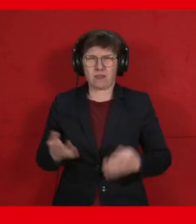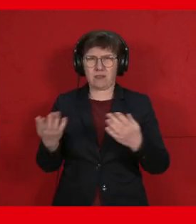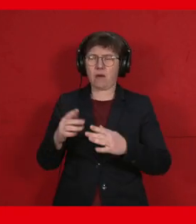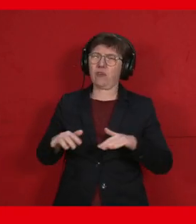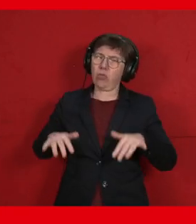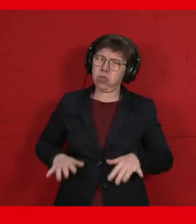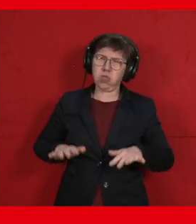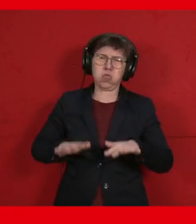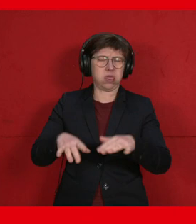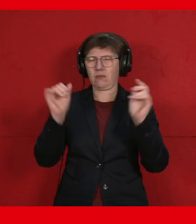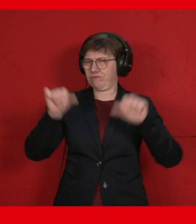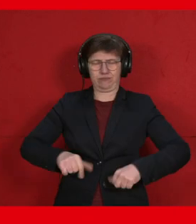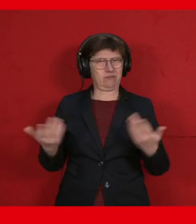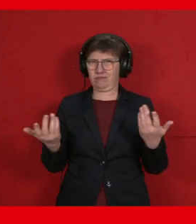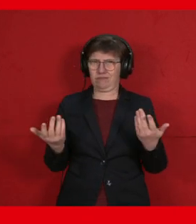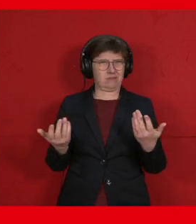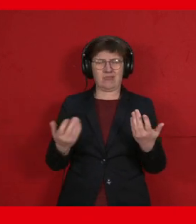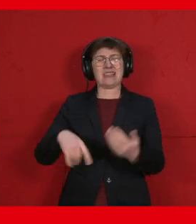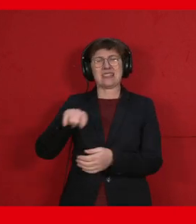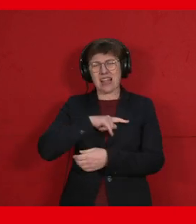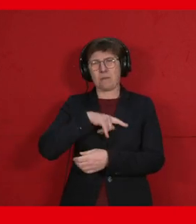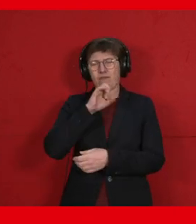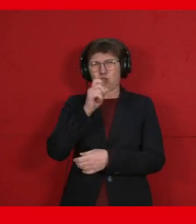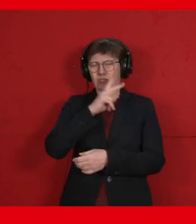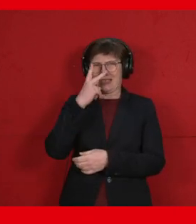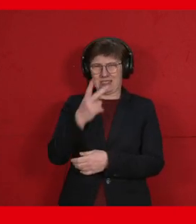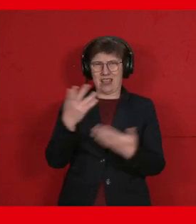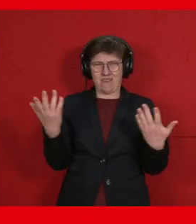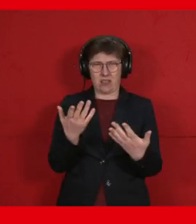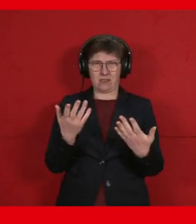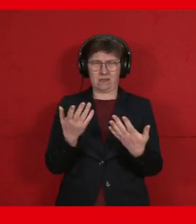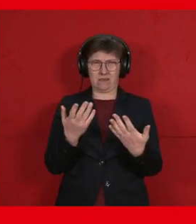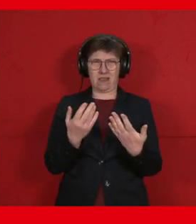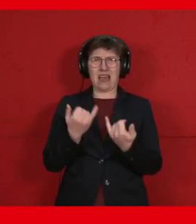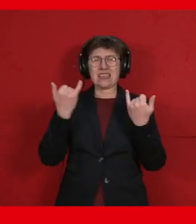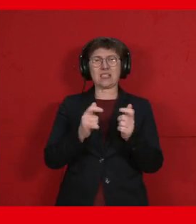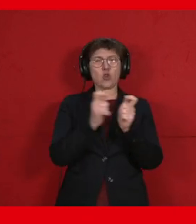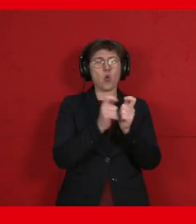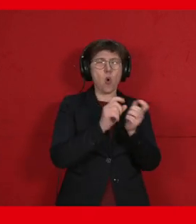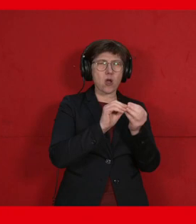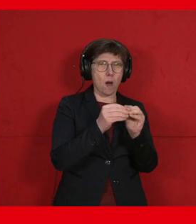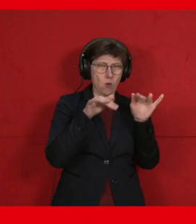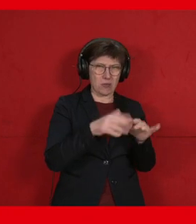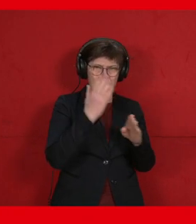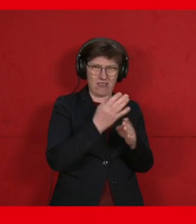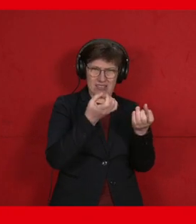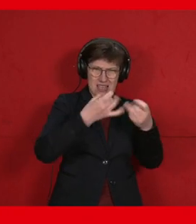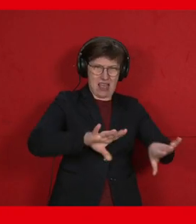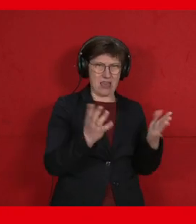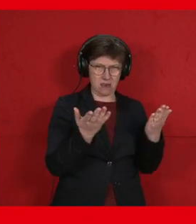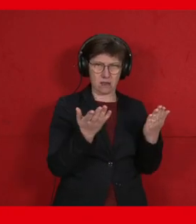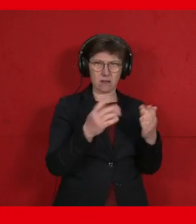zu träge vor sich. Und ich möchte nicht erleben, dass wir jetzt den Kohlekompromiss hatten und